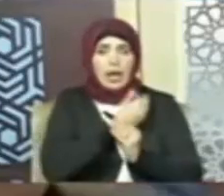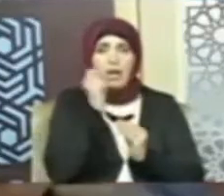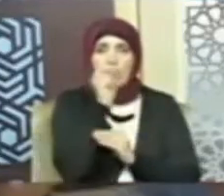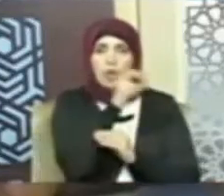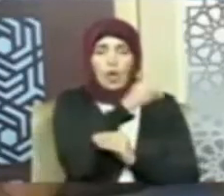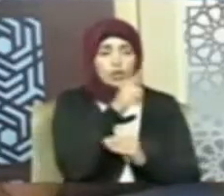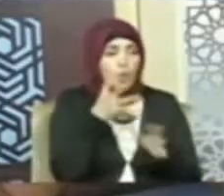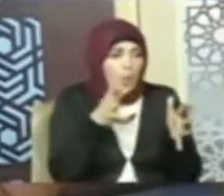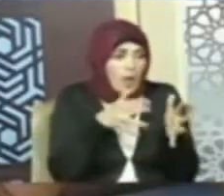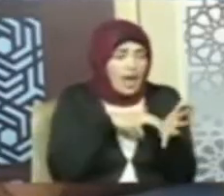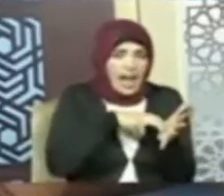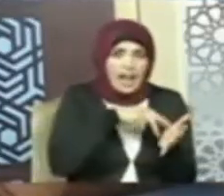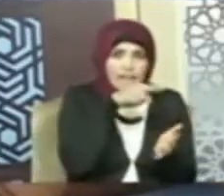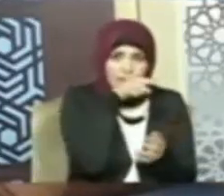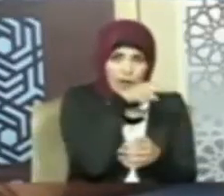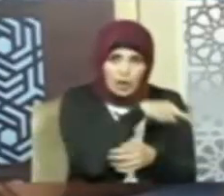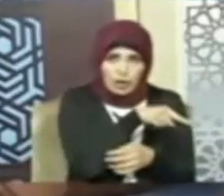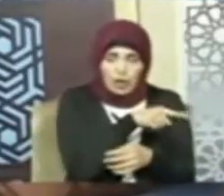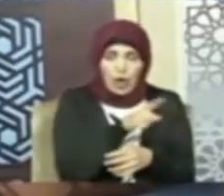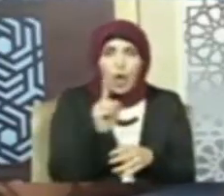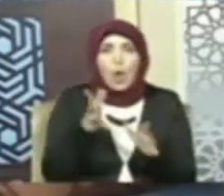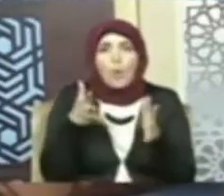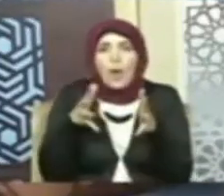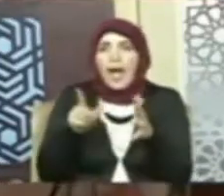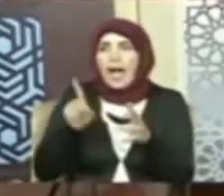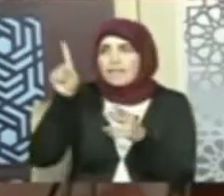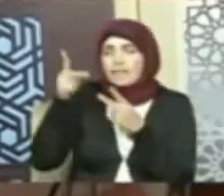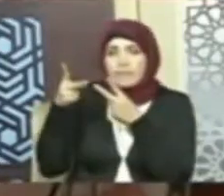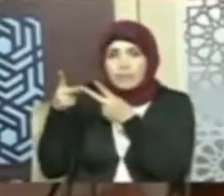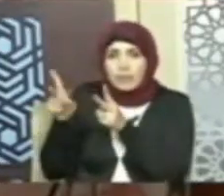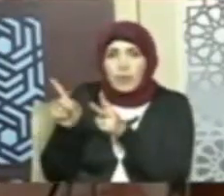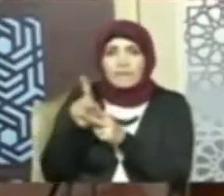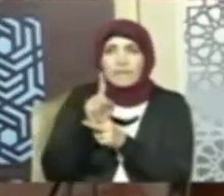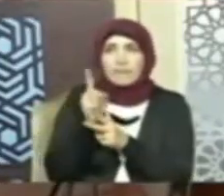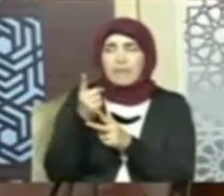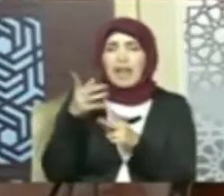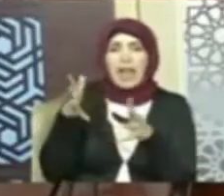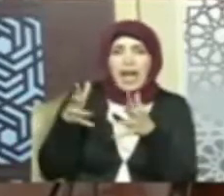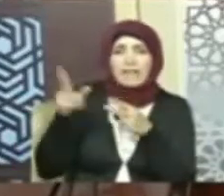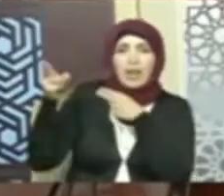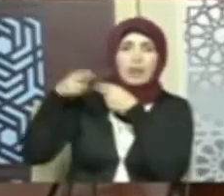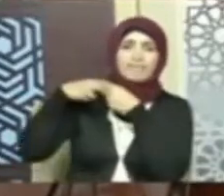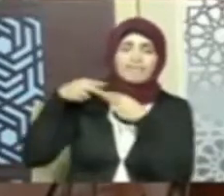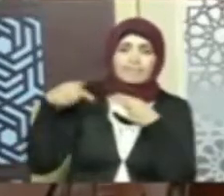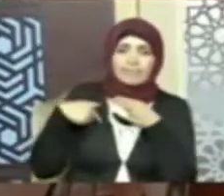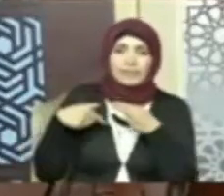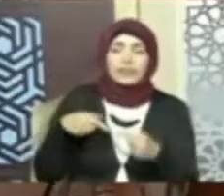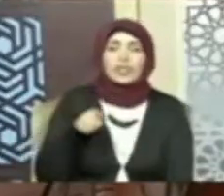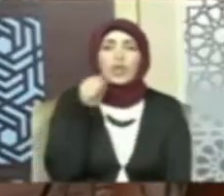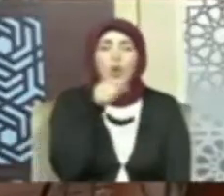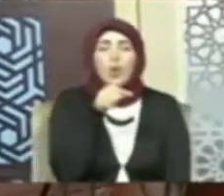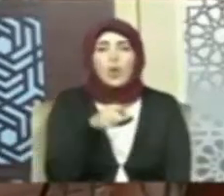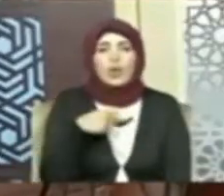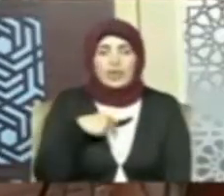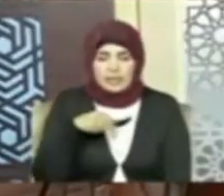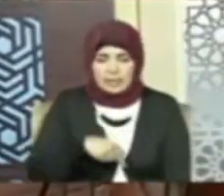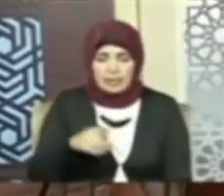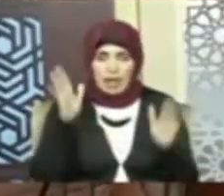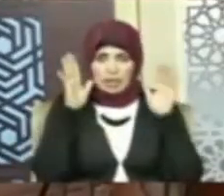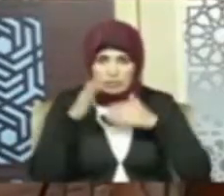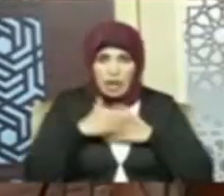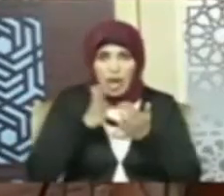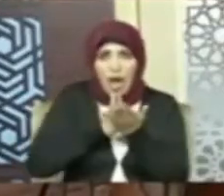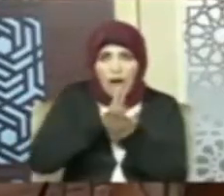الله ويخشى عدم القبول. والذين يؤتون ما آتوا وقلوبهم